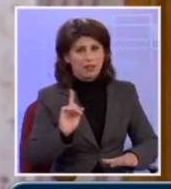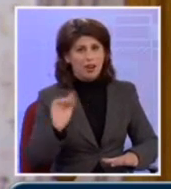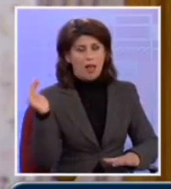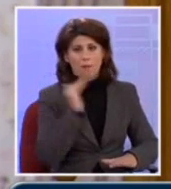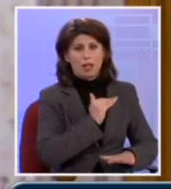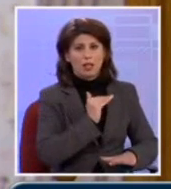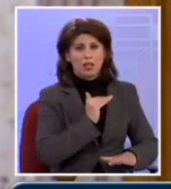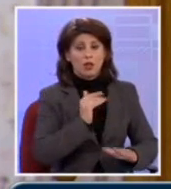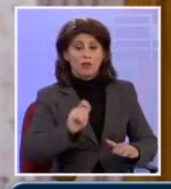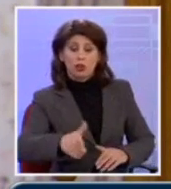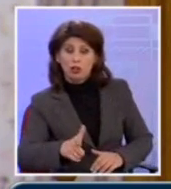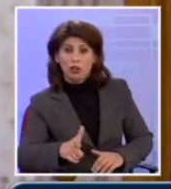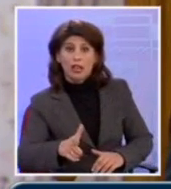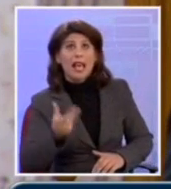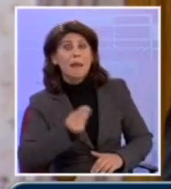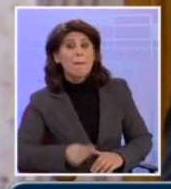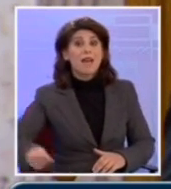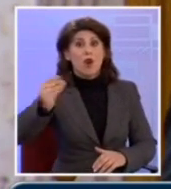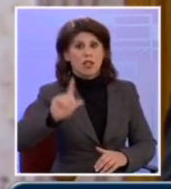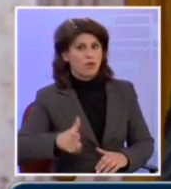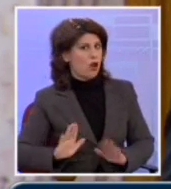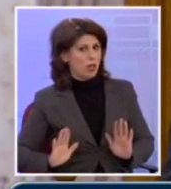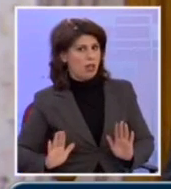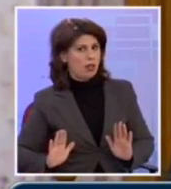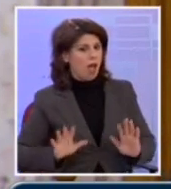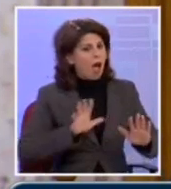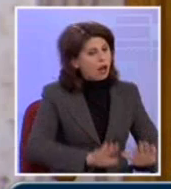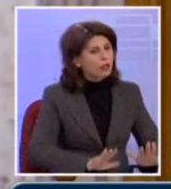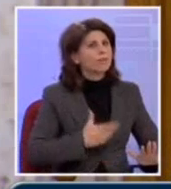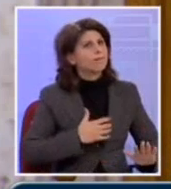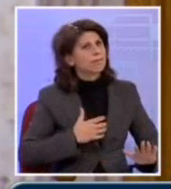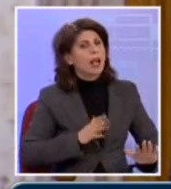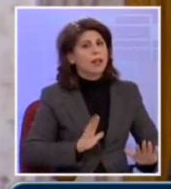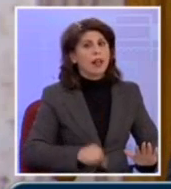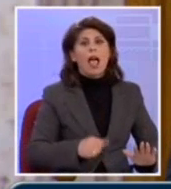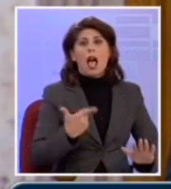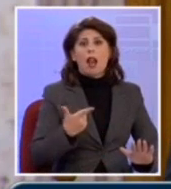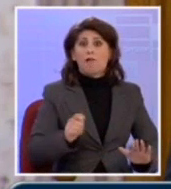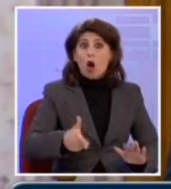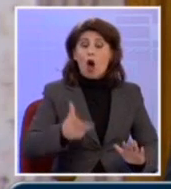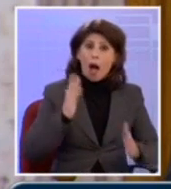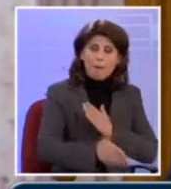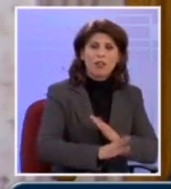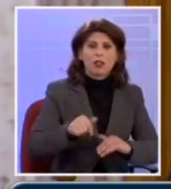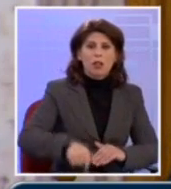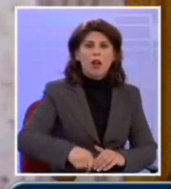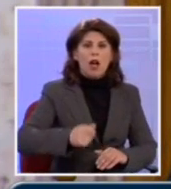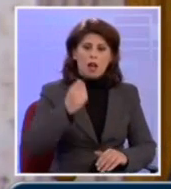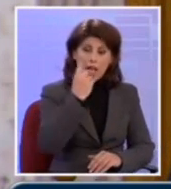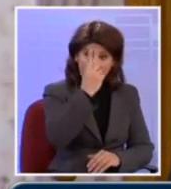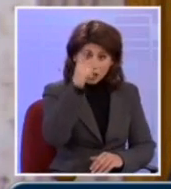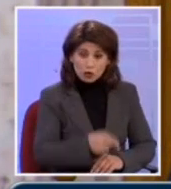αμέσως και φτώχεια ή ακραία φτώχεια. Τώρα πλέον είναι και αυτό το φαινόμενο. Της